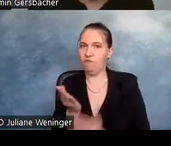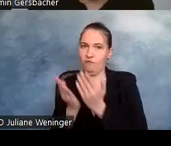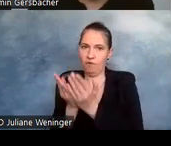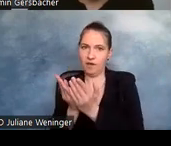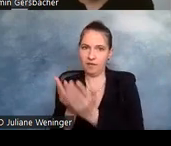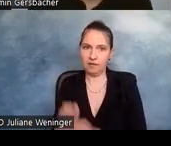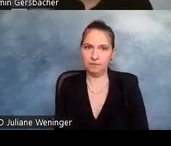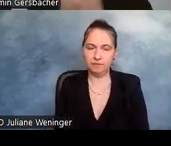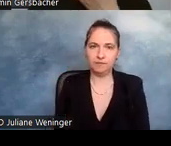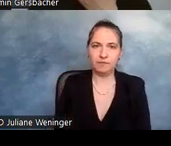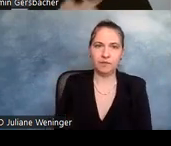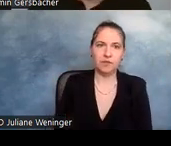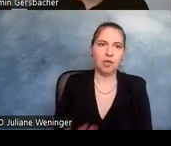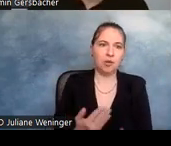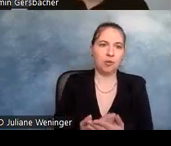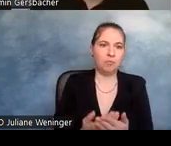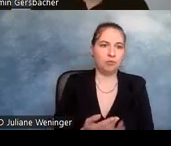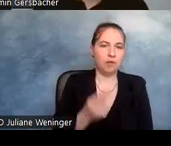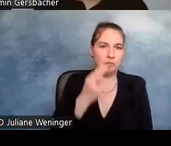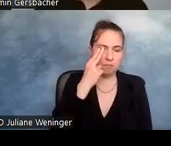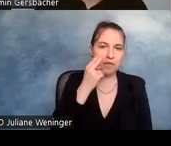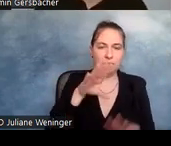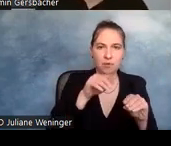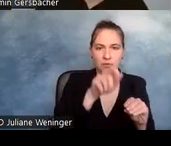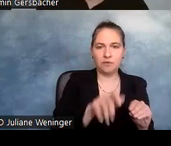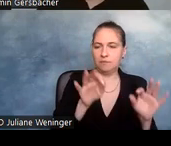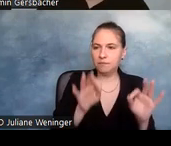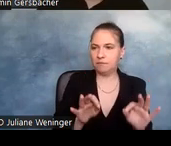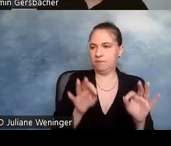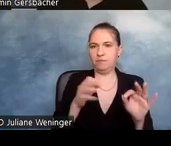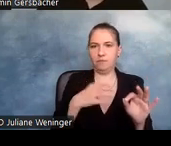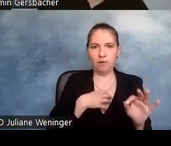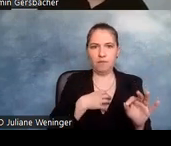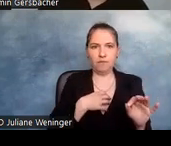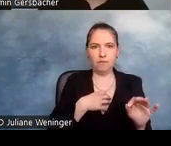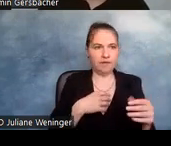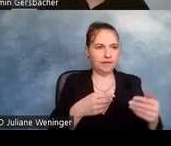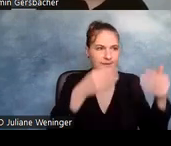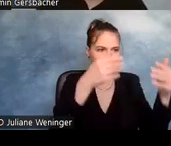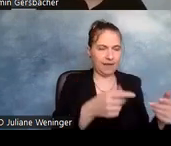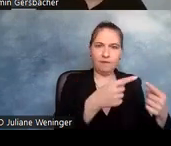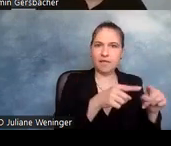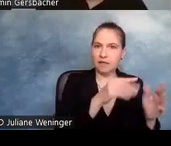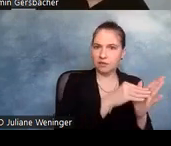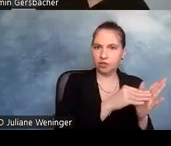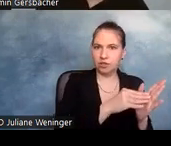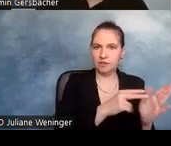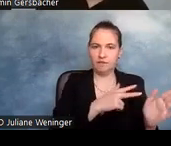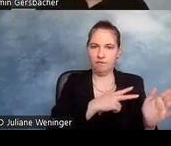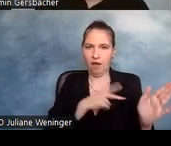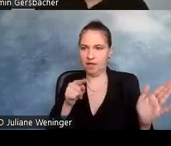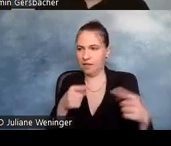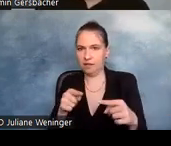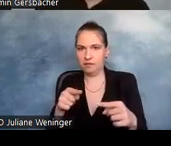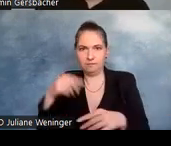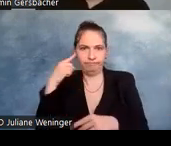Nutzern, die auf Sprachangabe angewiesen sind, zu einem Problem kommen, weil einfach da steht was anderes hinterlegt als das, was man dann sieht. Das ist auch,